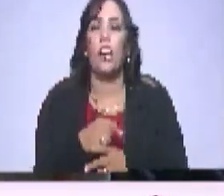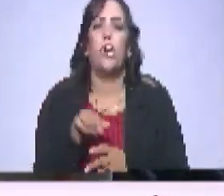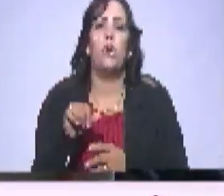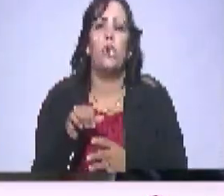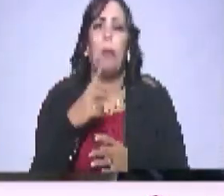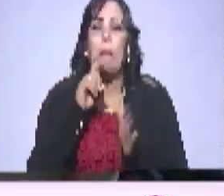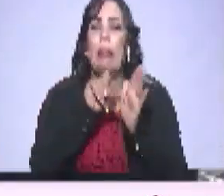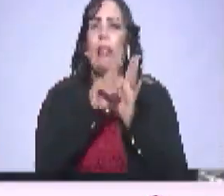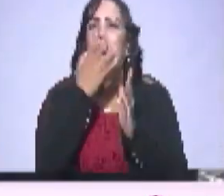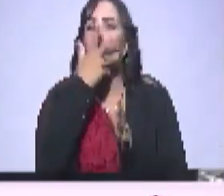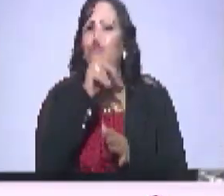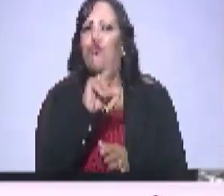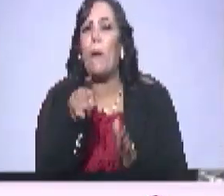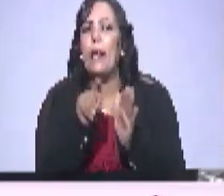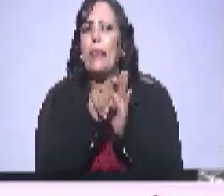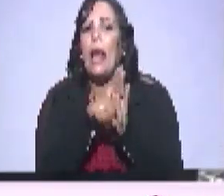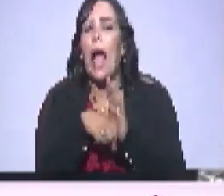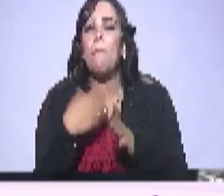فيها.